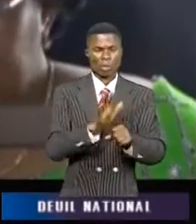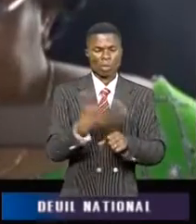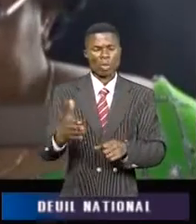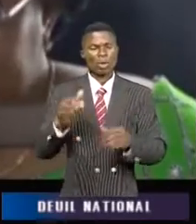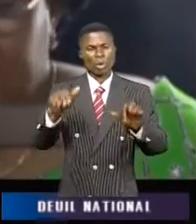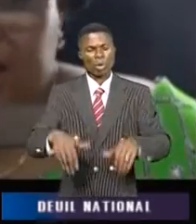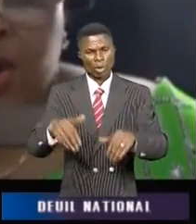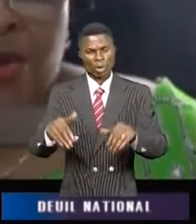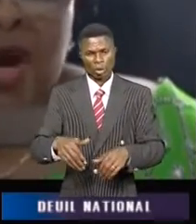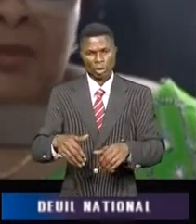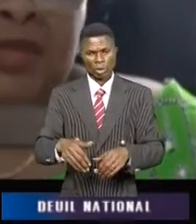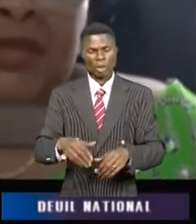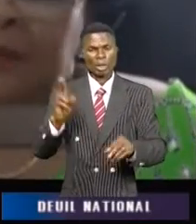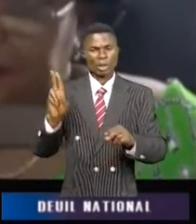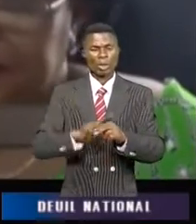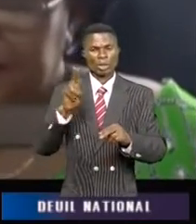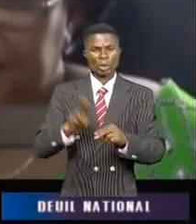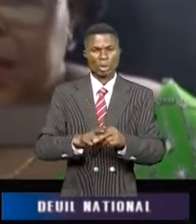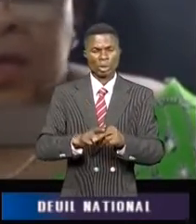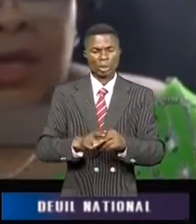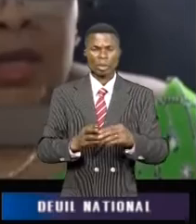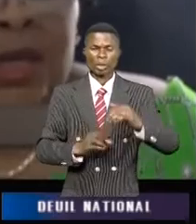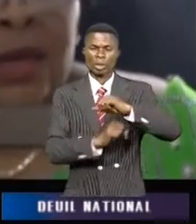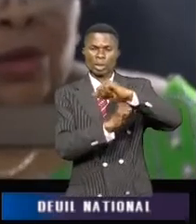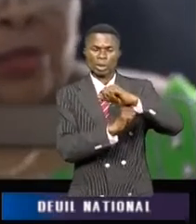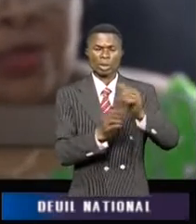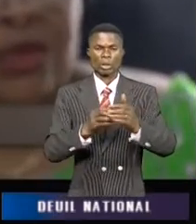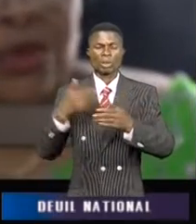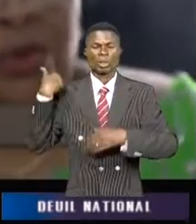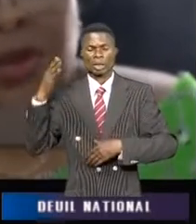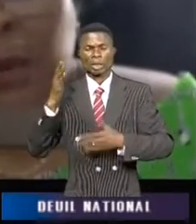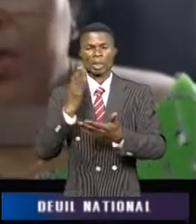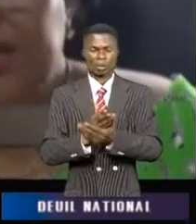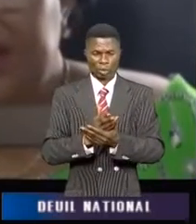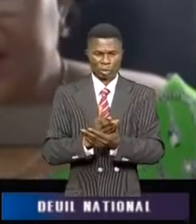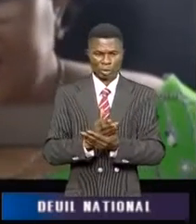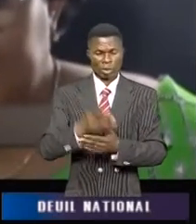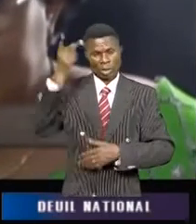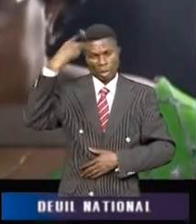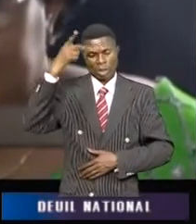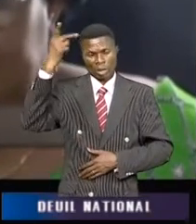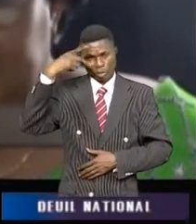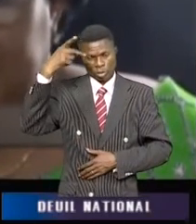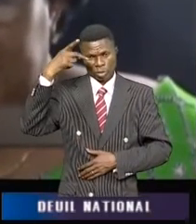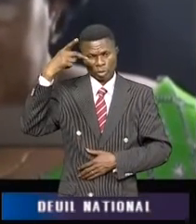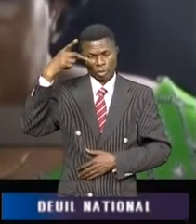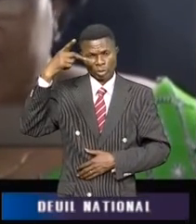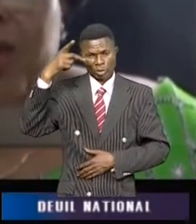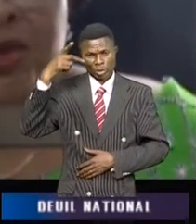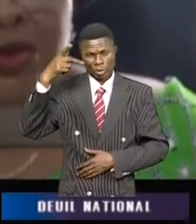agricoles, cela en pratiquant le partenariat public-privé. La politique